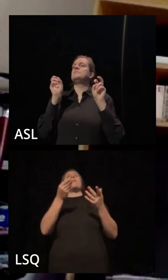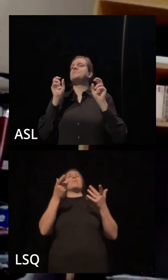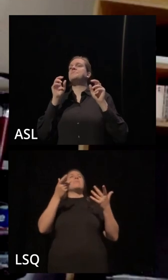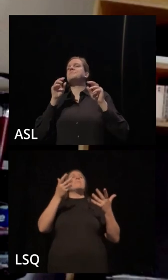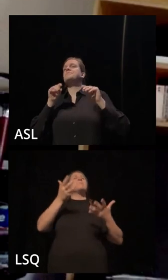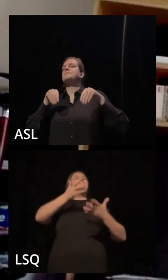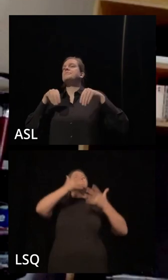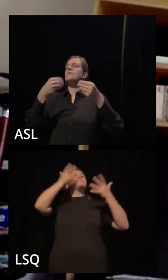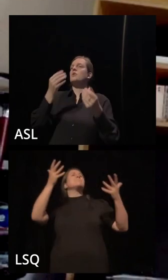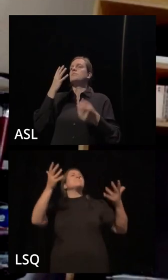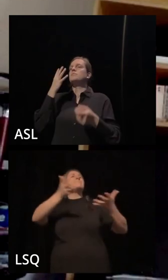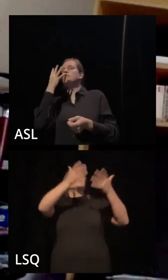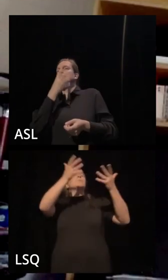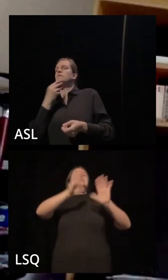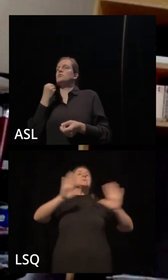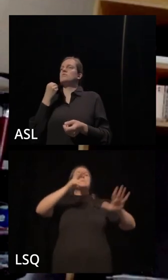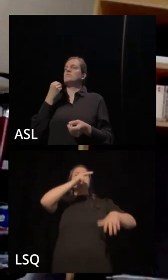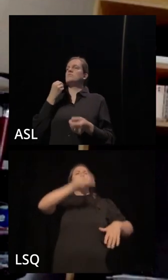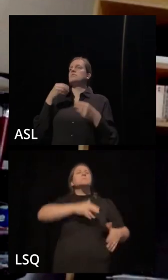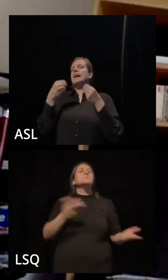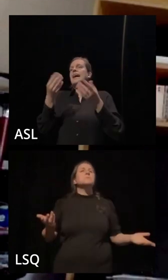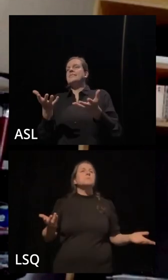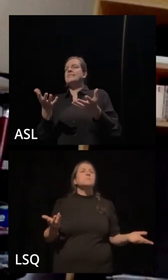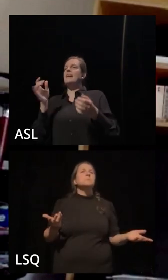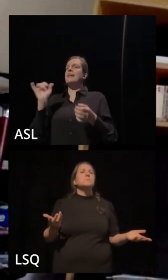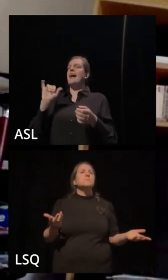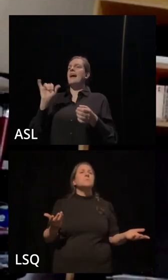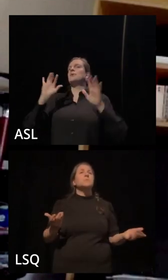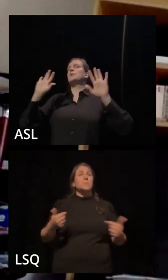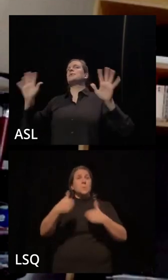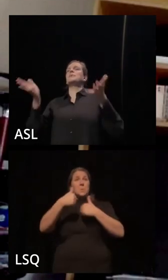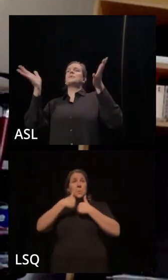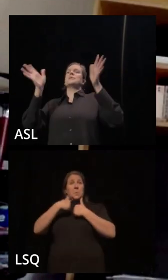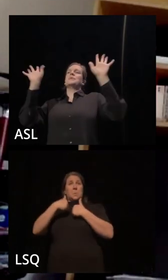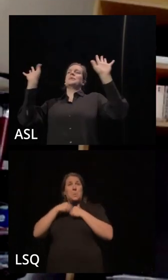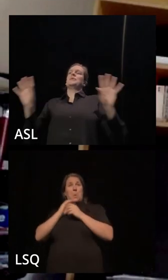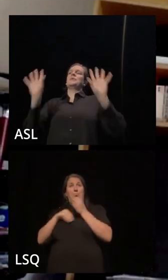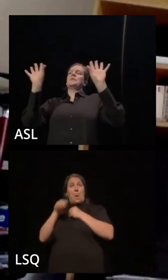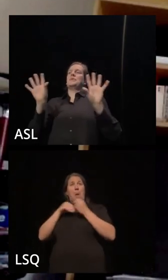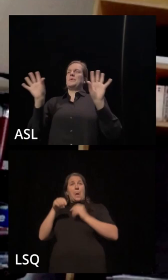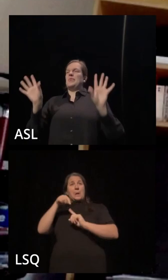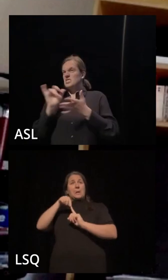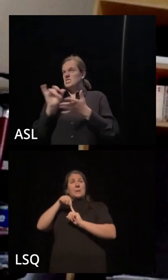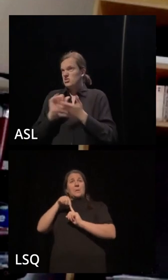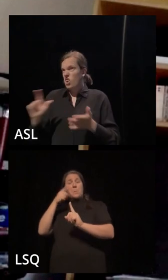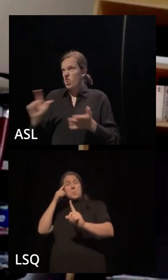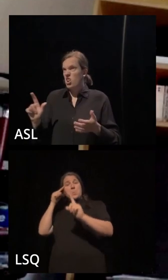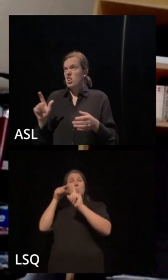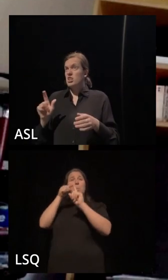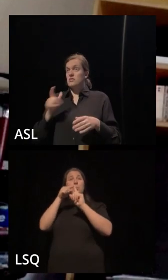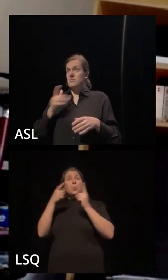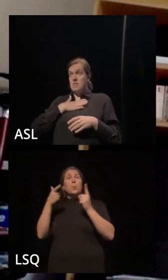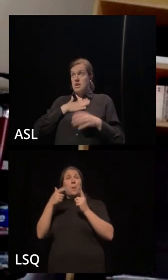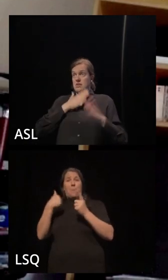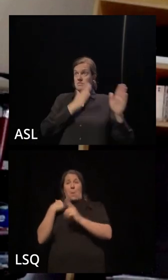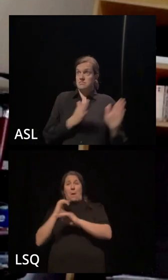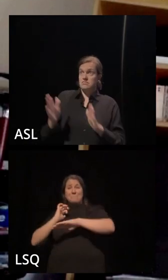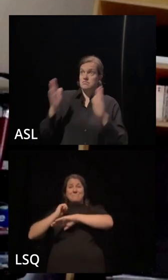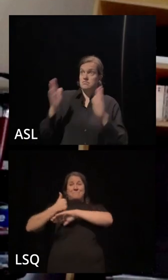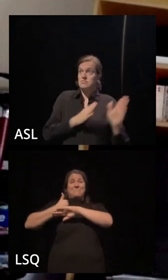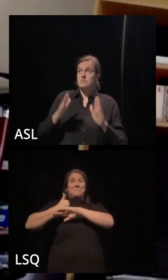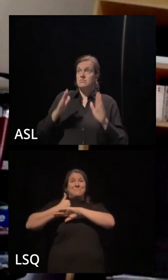territoire. Et ce que le polo cherche à faire, et donc ce sur quoi j'ai fondé